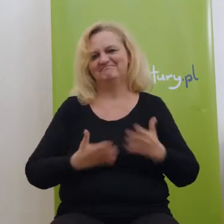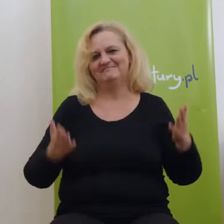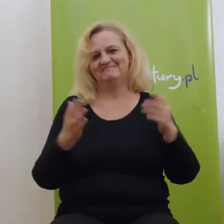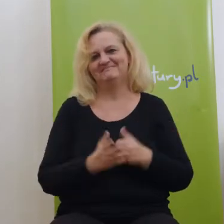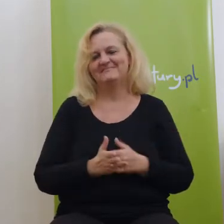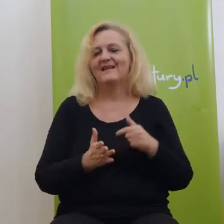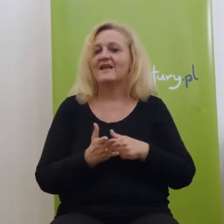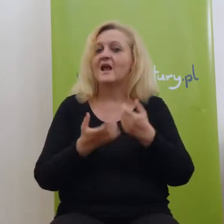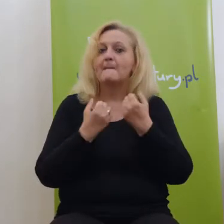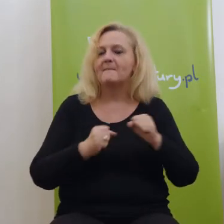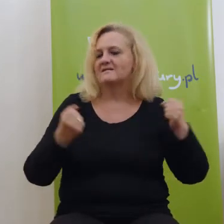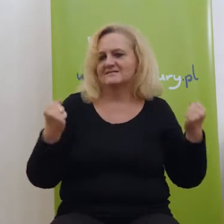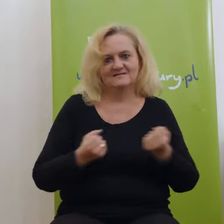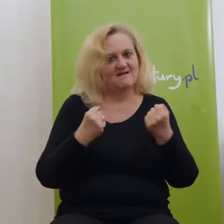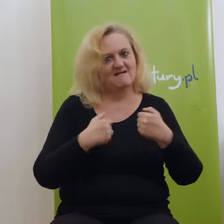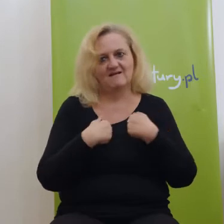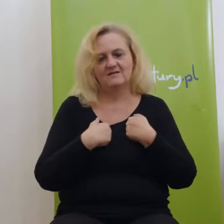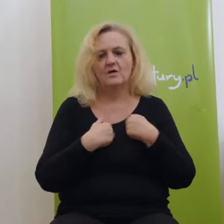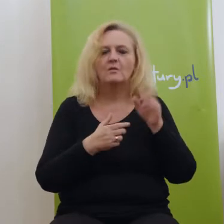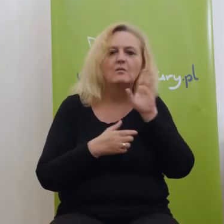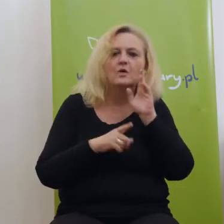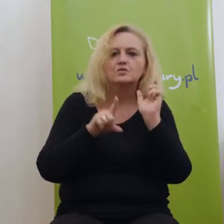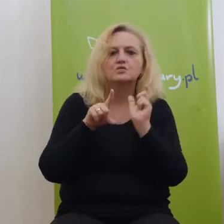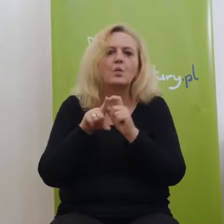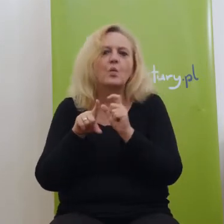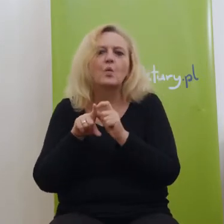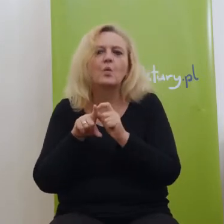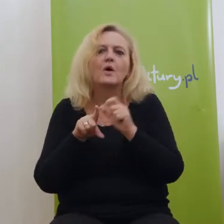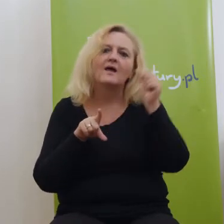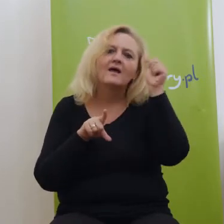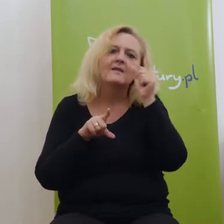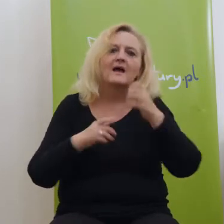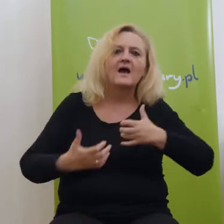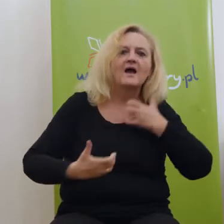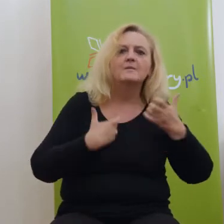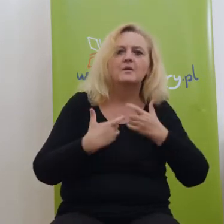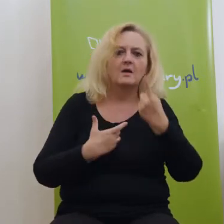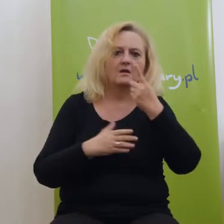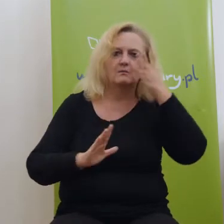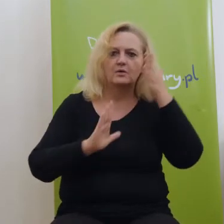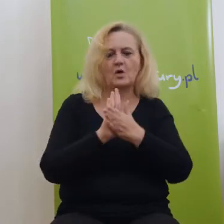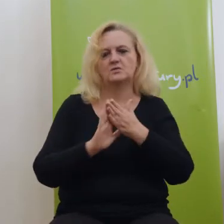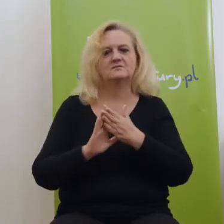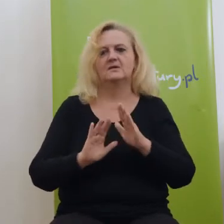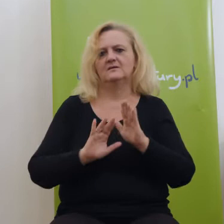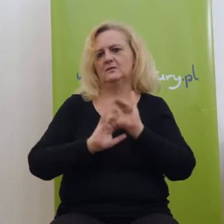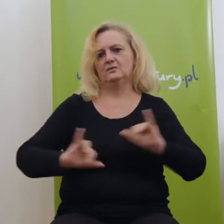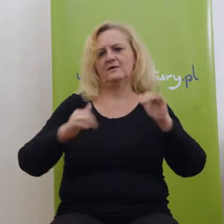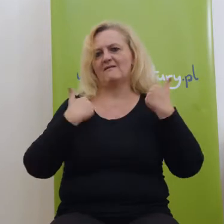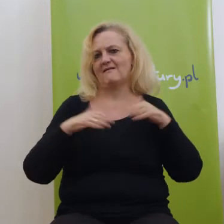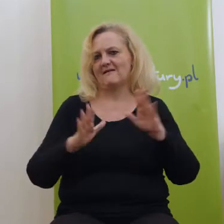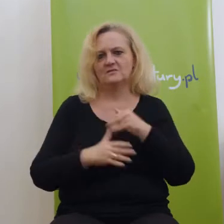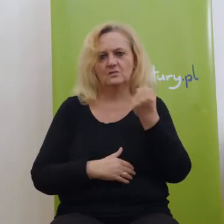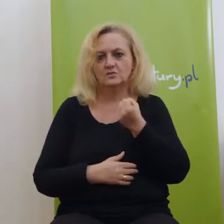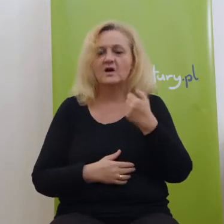I bardzo się staram unikać słów, które nazywają emocje w sposób jednoznaczny. Być może właśnie dlatego,